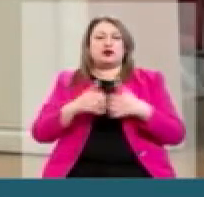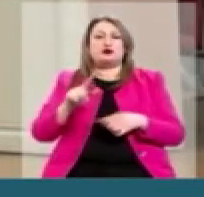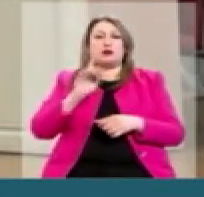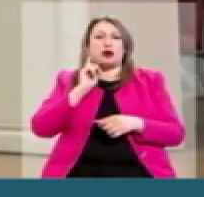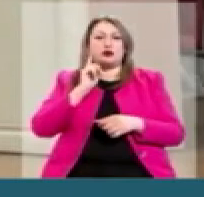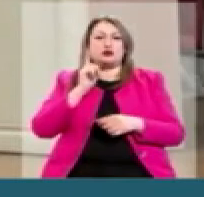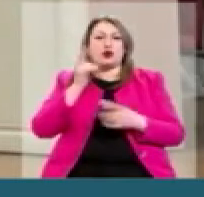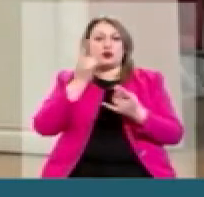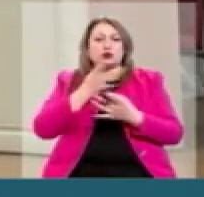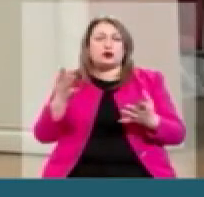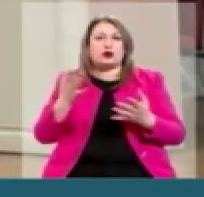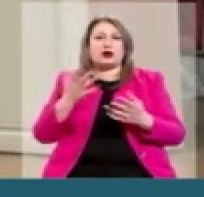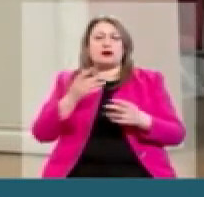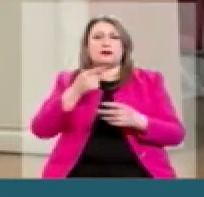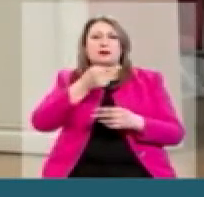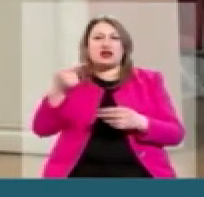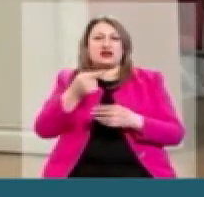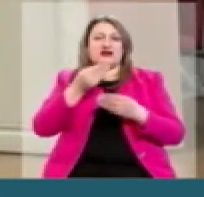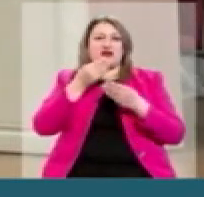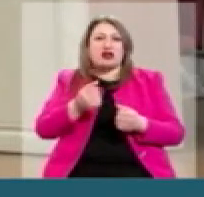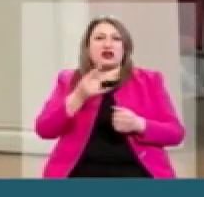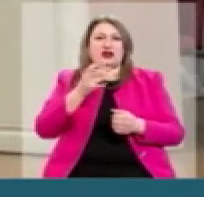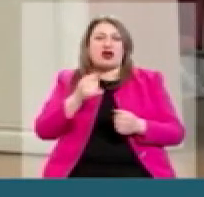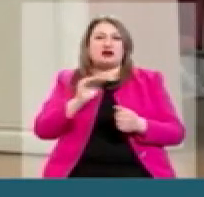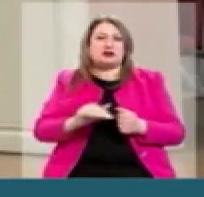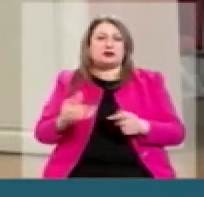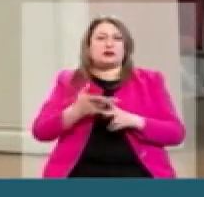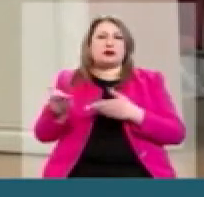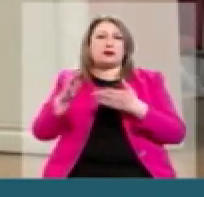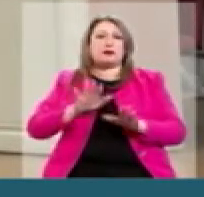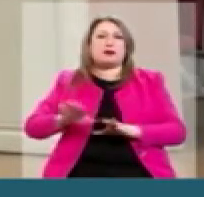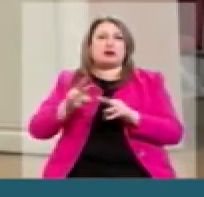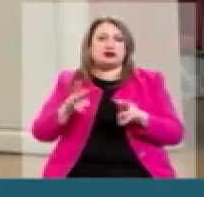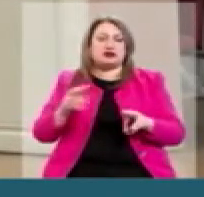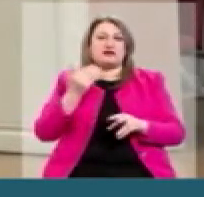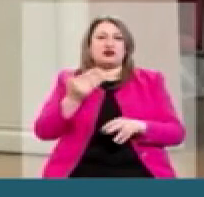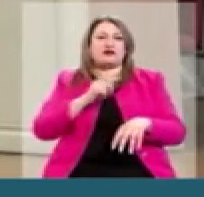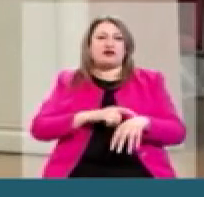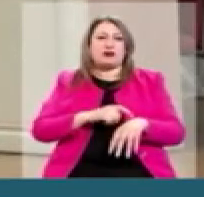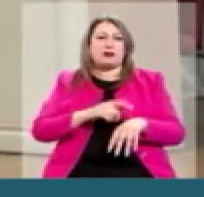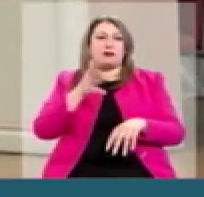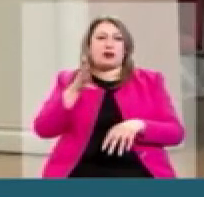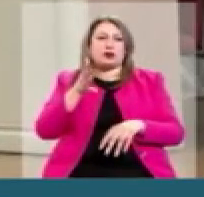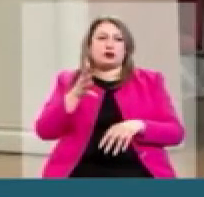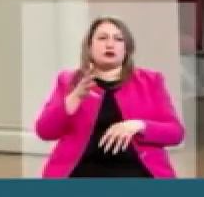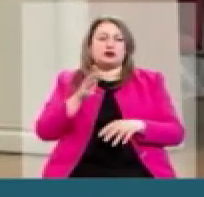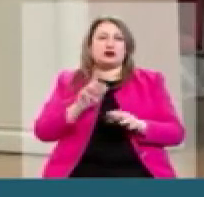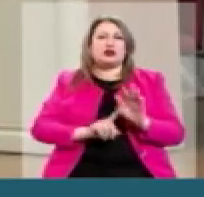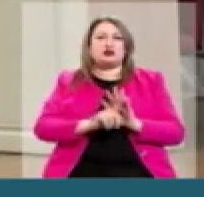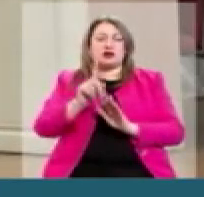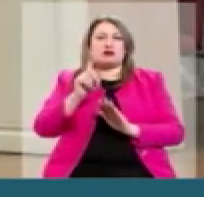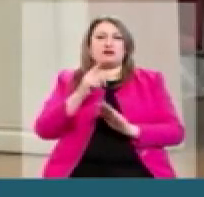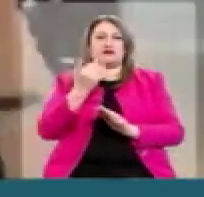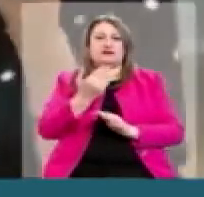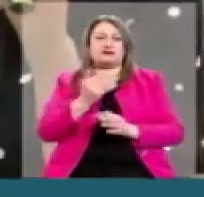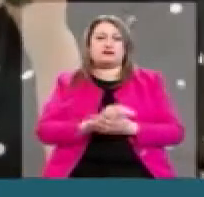молодежная субкультура оказывает пагубное влияние на несовершеннолетних. Приглашается премьер-министр. Ваше время 5 минут. Начинаем с первого вашего